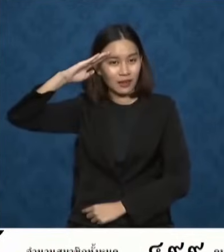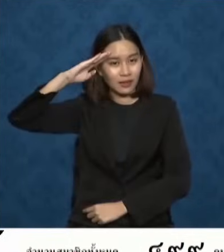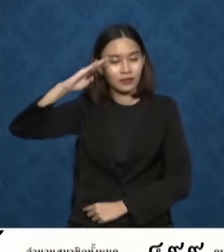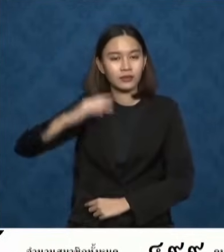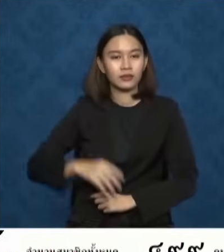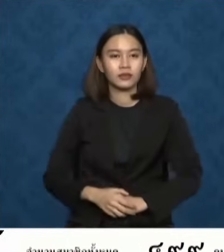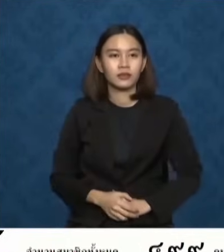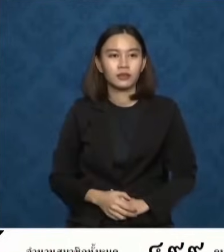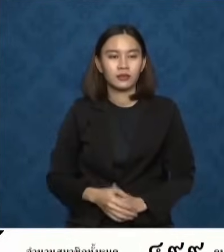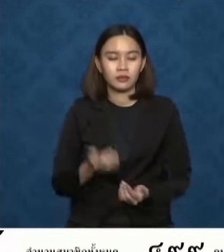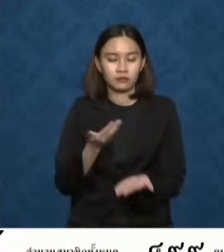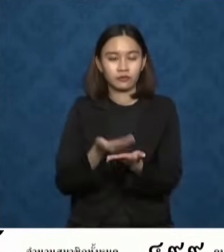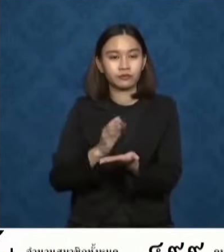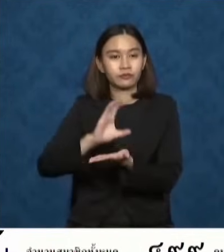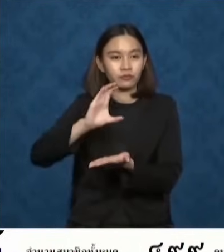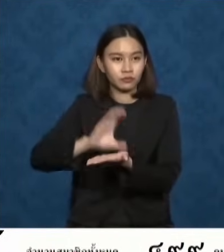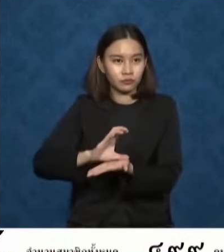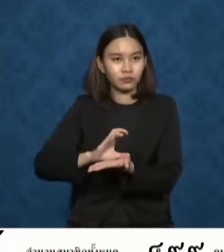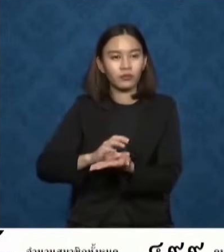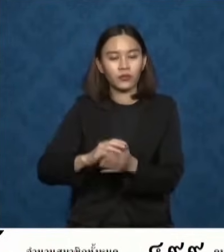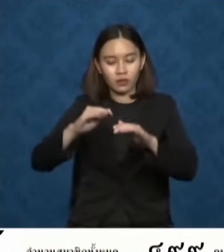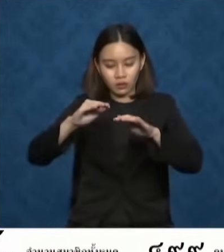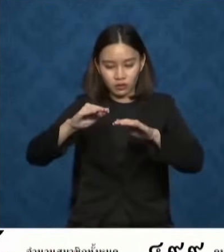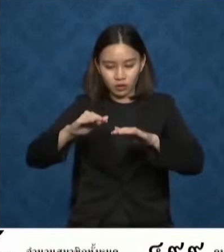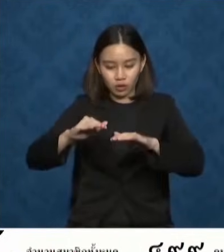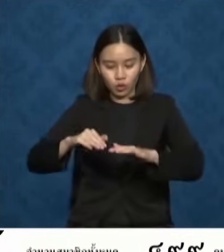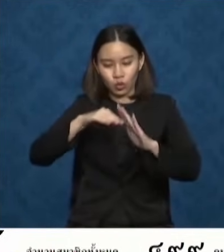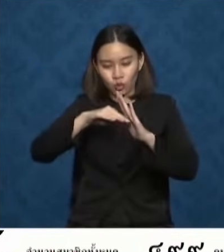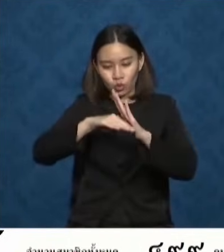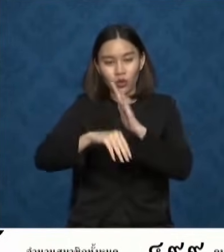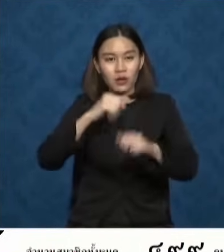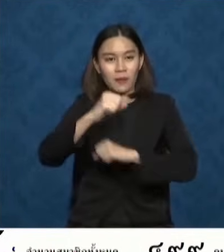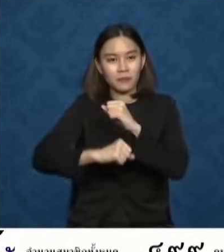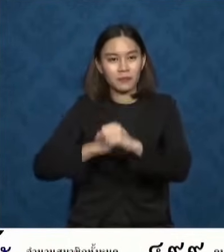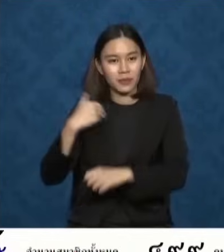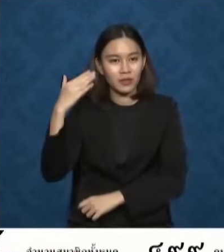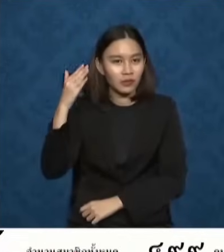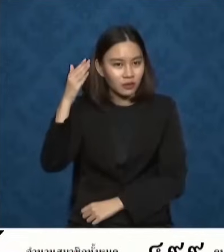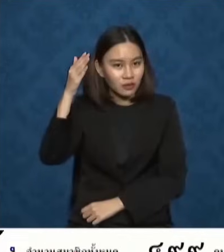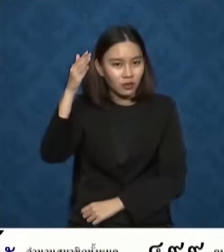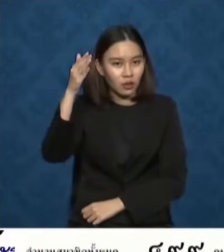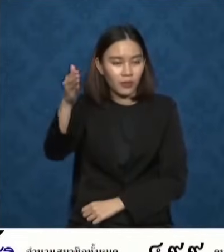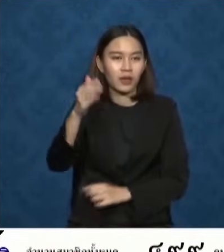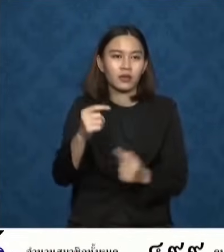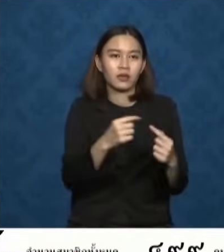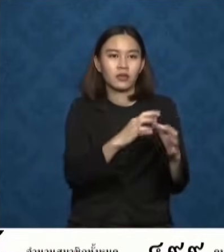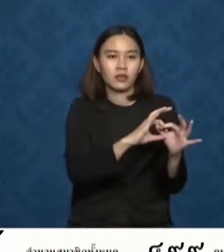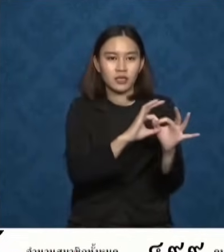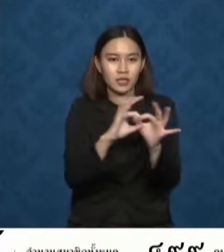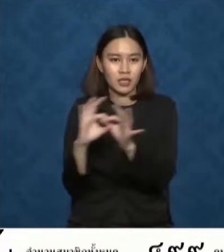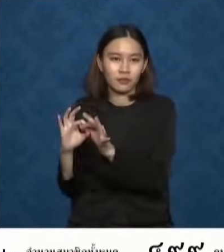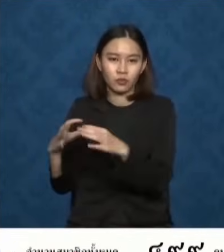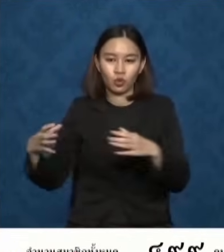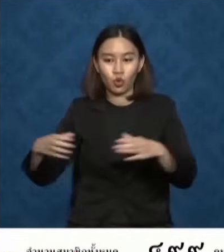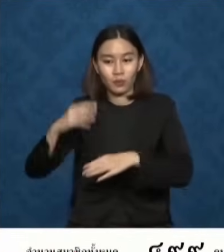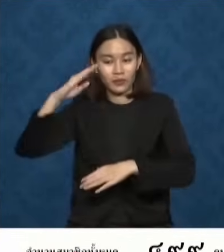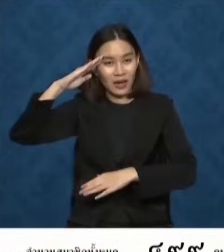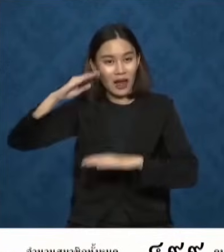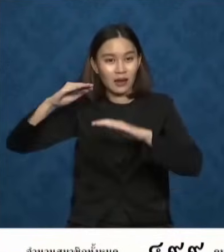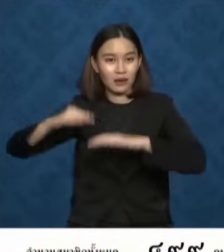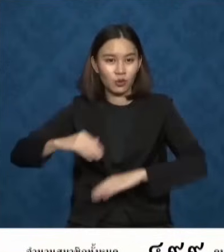นงบมันจะเริ่มเห็นลดลงในปีต่อไปสัมพันธ์กับกำลังพลที่ลดลง